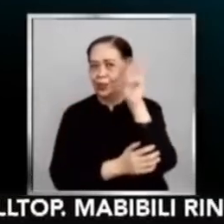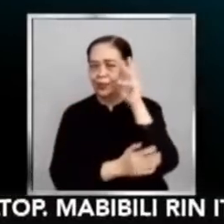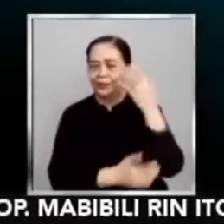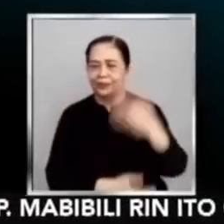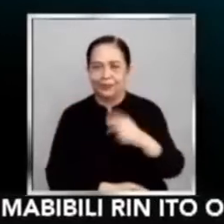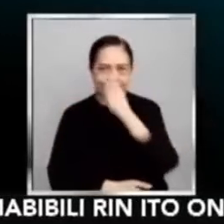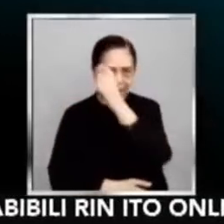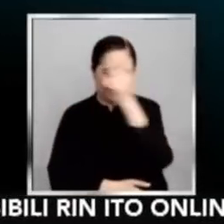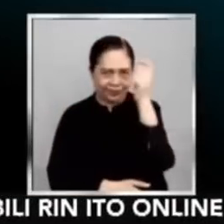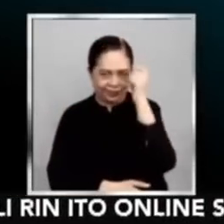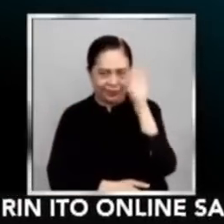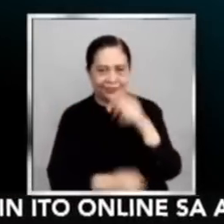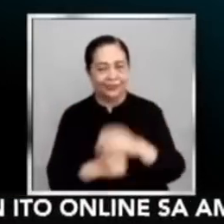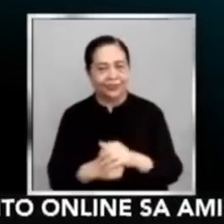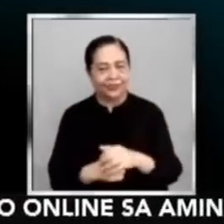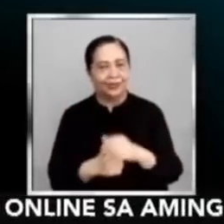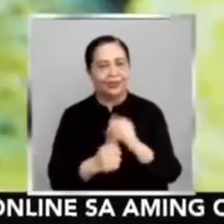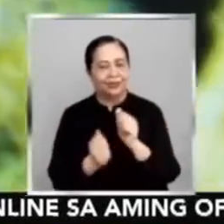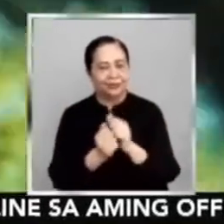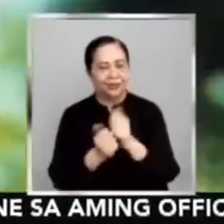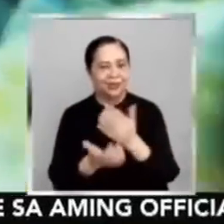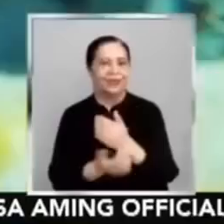sagot po kayo, 24 oras.